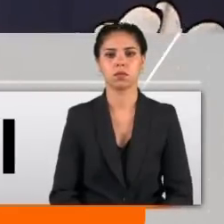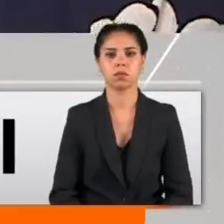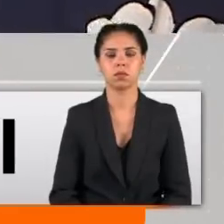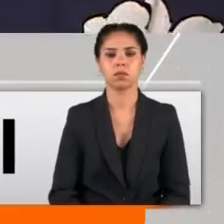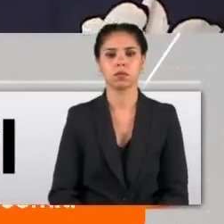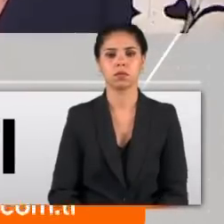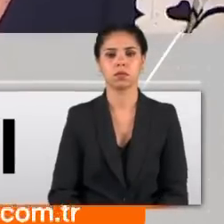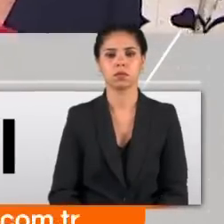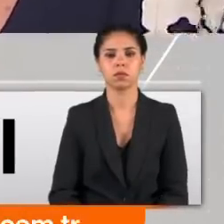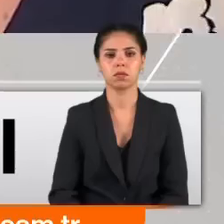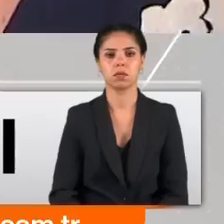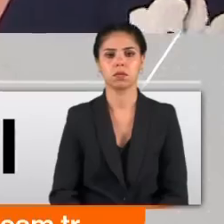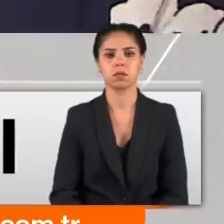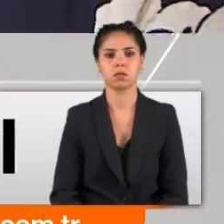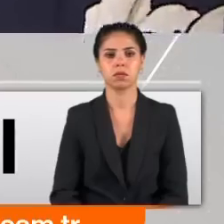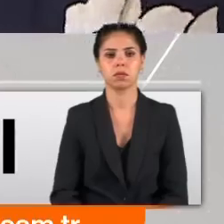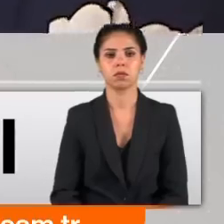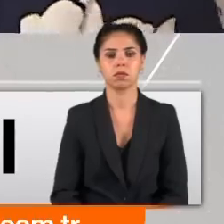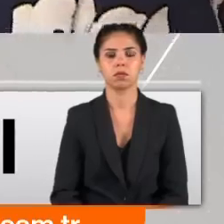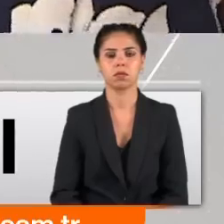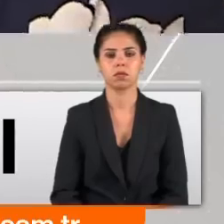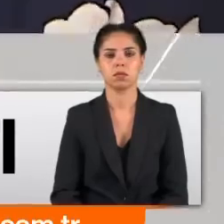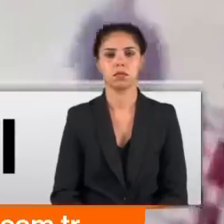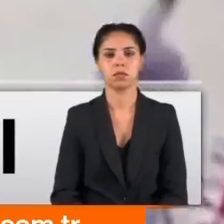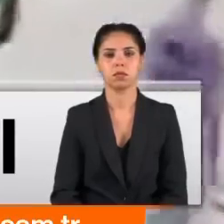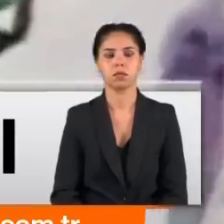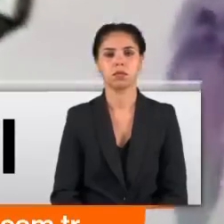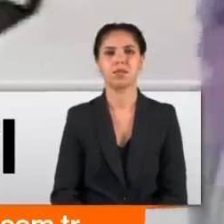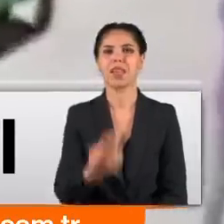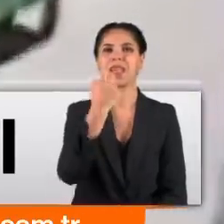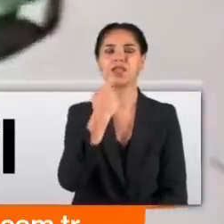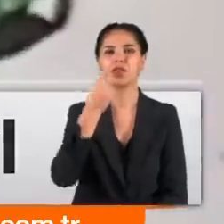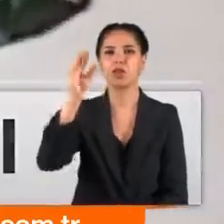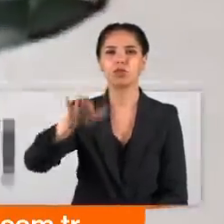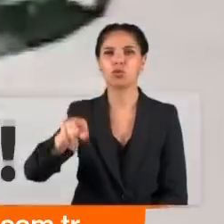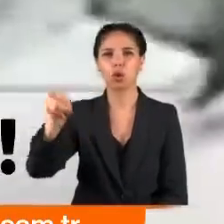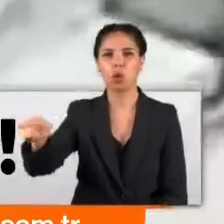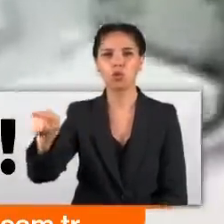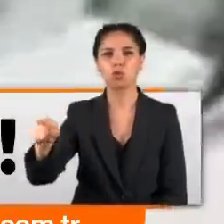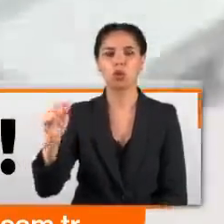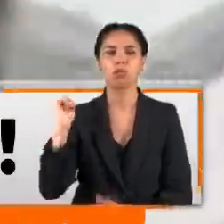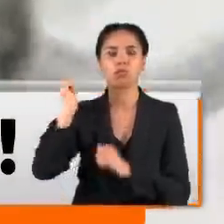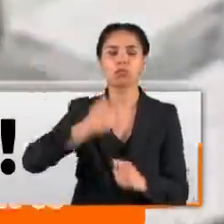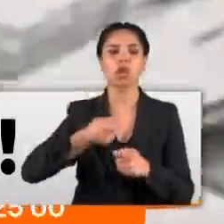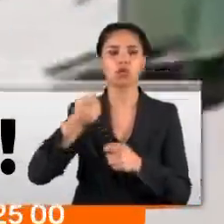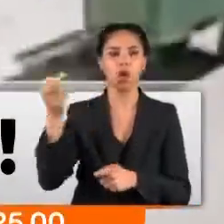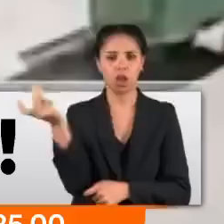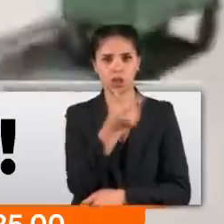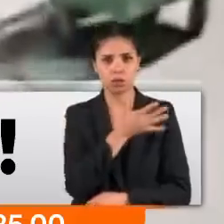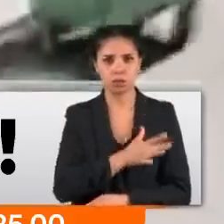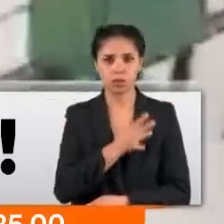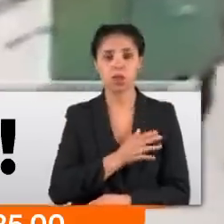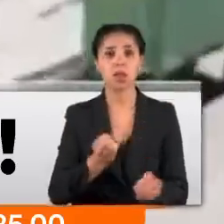kadar uyumadı. Aniden diyor tuttu beni diyor, sırtına attı diyor. 7 yaşındaki Mert Ege'yi sırtına alıp kaçırmak istedi.